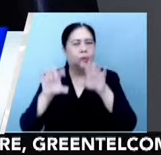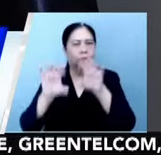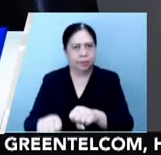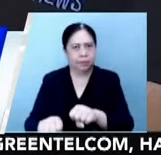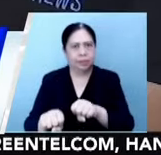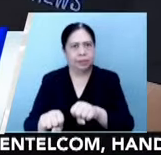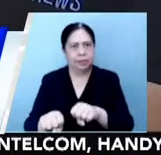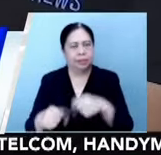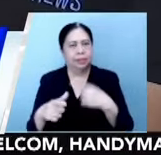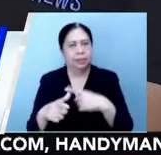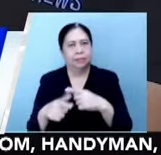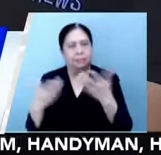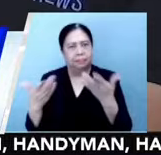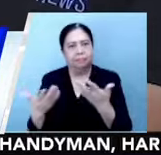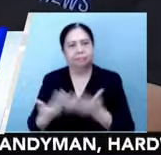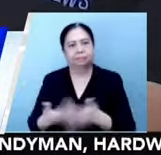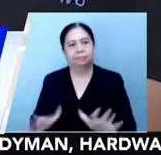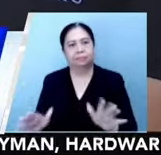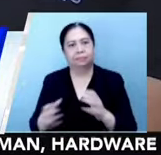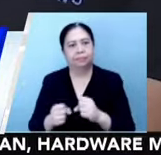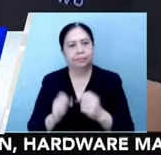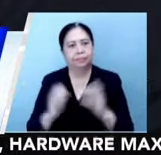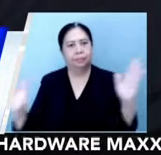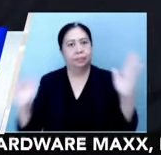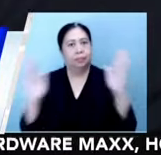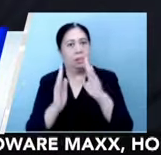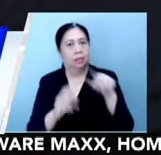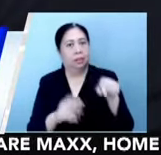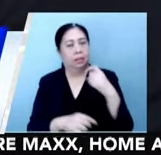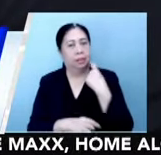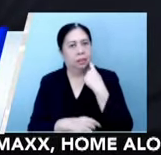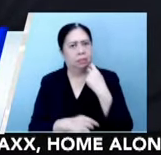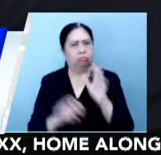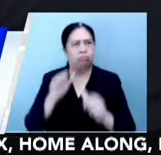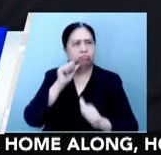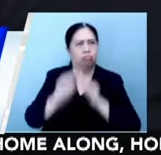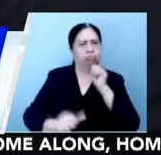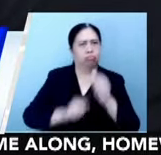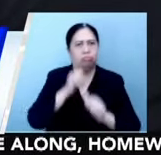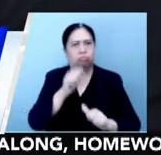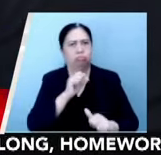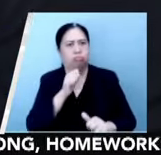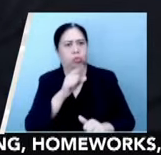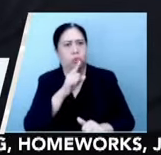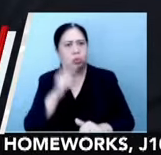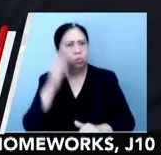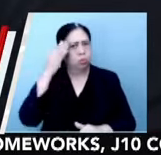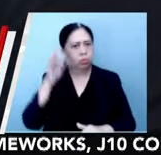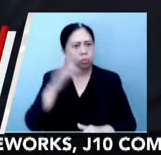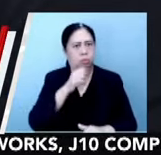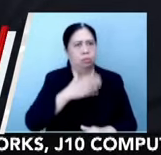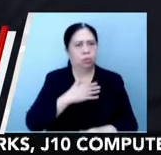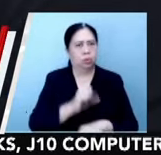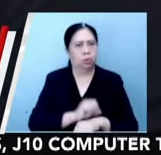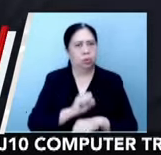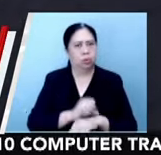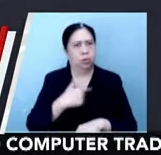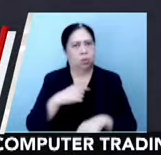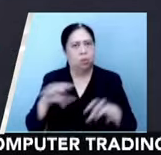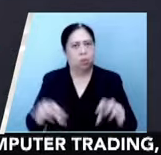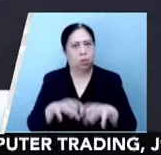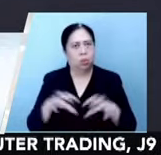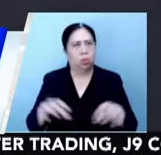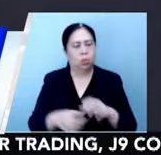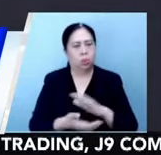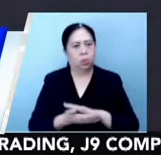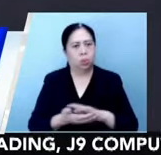siya inaresto. Nakaharap namin ng suspect na maring itinanggi ang paratang. Hindi ko po gawain yun dahil ako po natrabaho po ako ng maayos. Yung